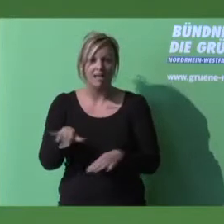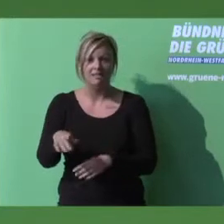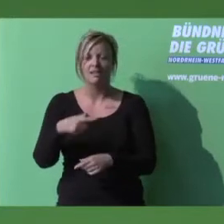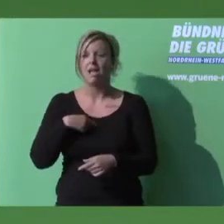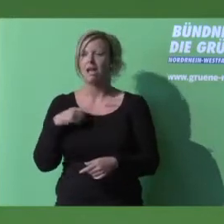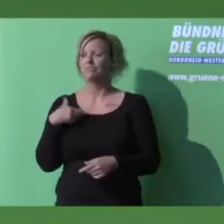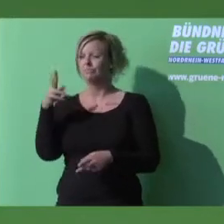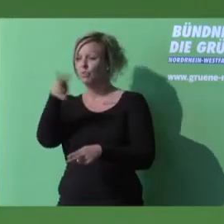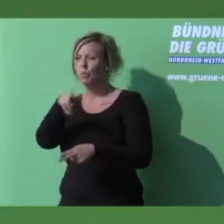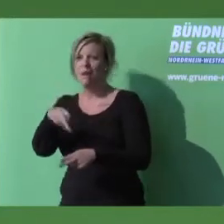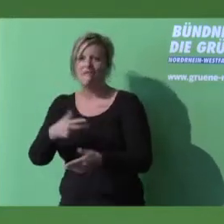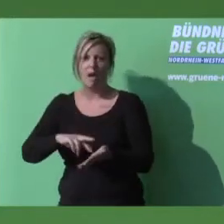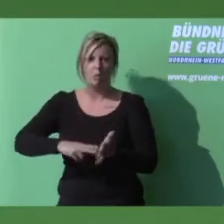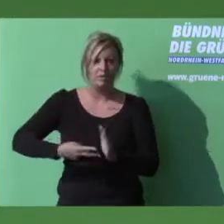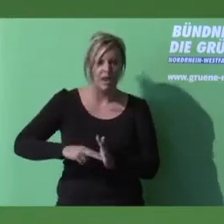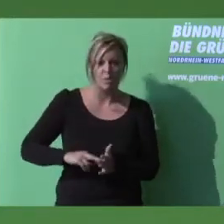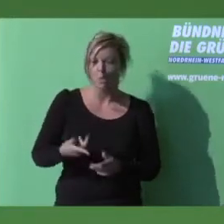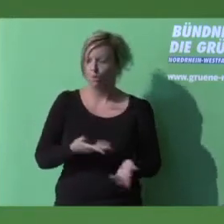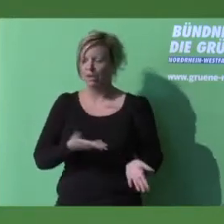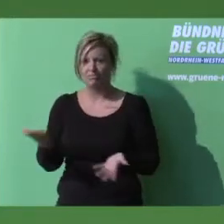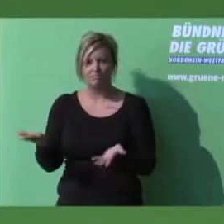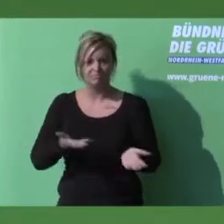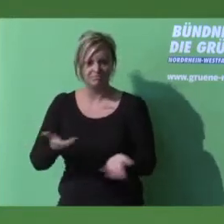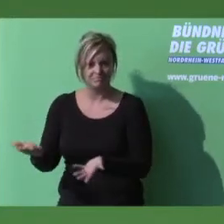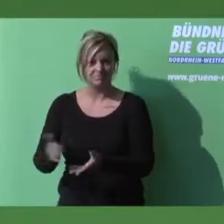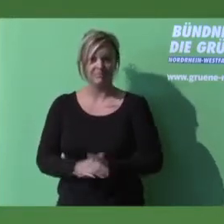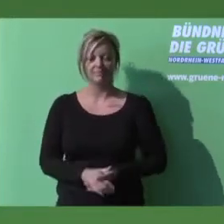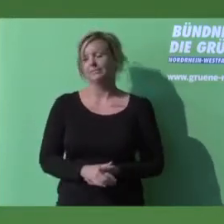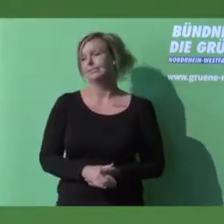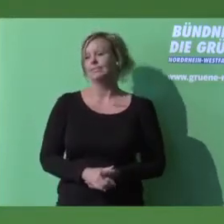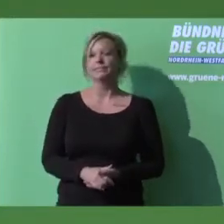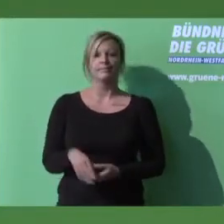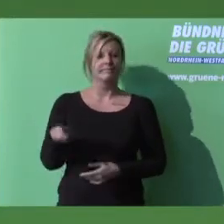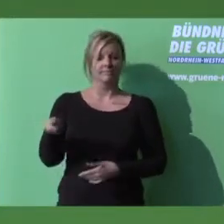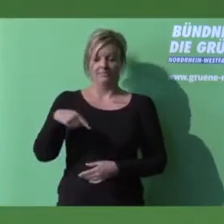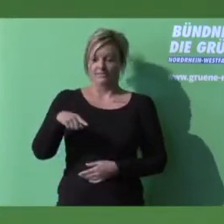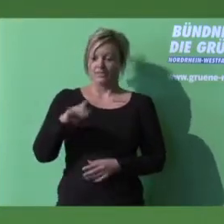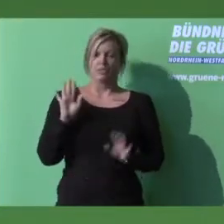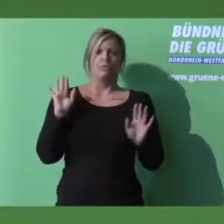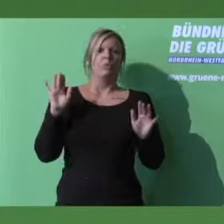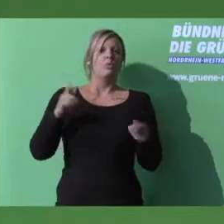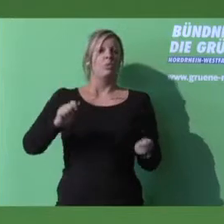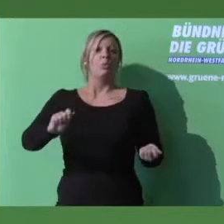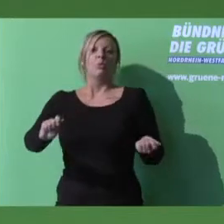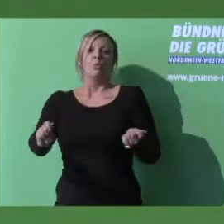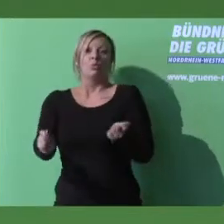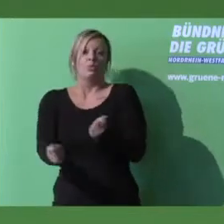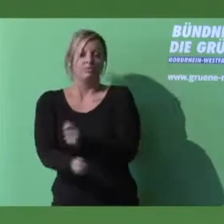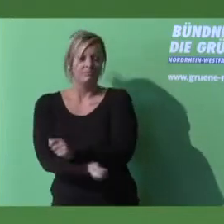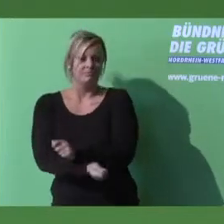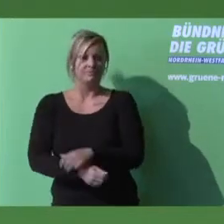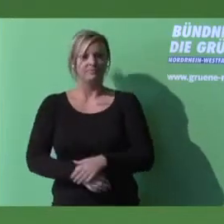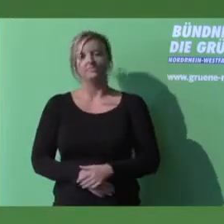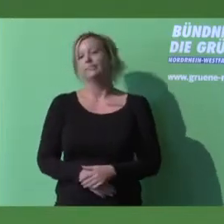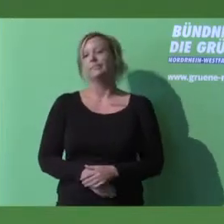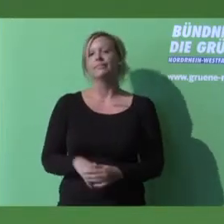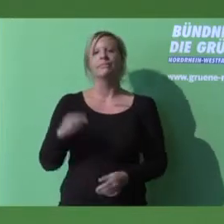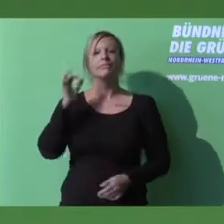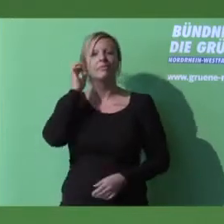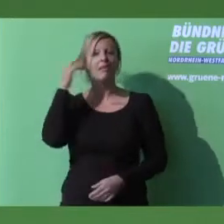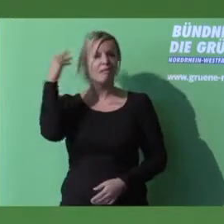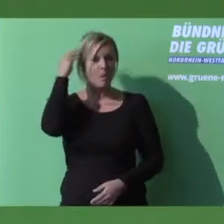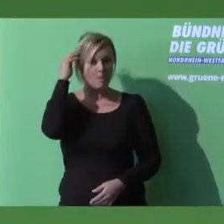Panzerspähwagen-Überwachungstechnologie. Und da gibt es eine dramatische Veränderung. In der Amtszeit von Frau